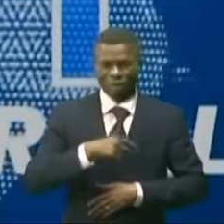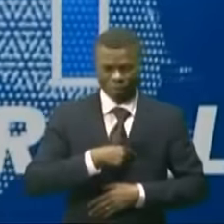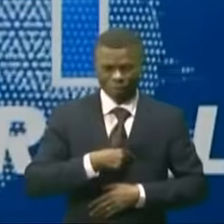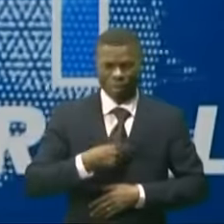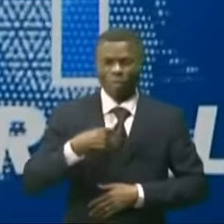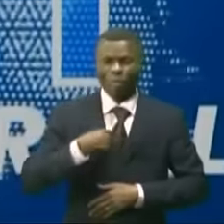était à la